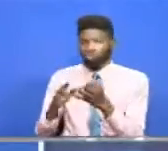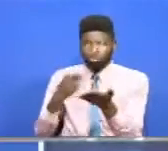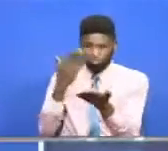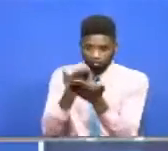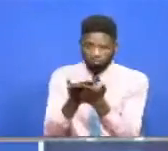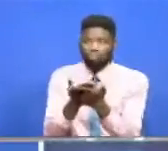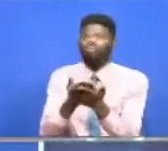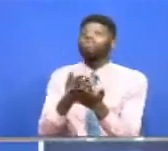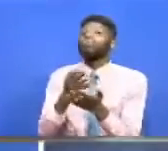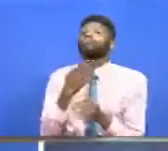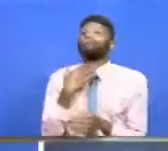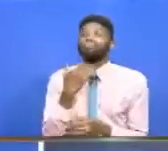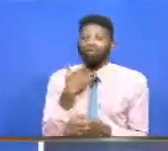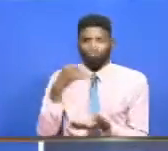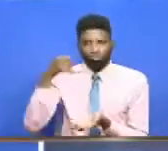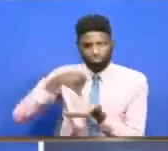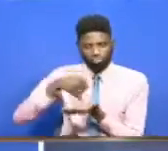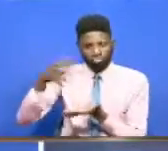mawaziri.